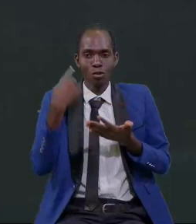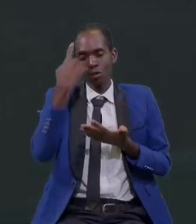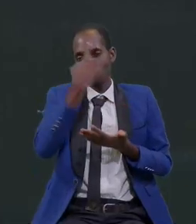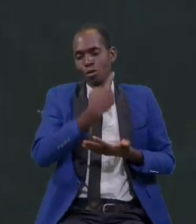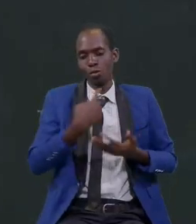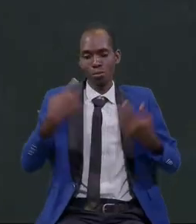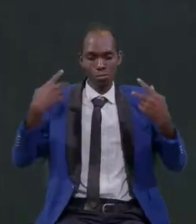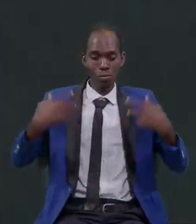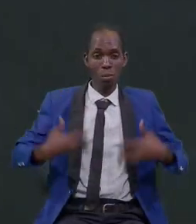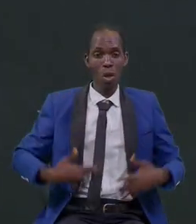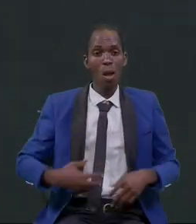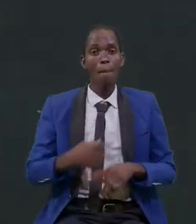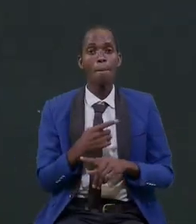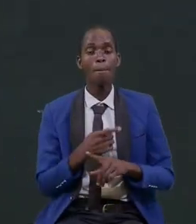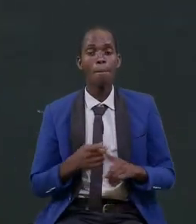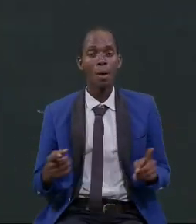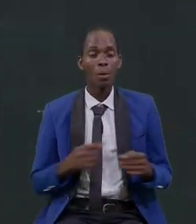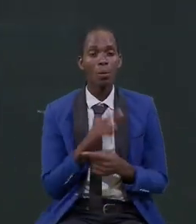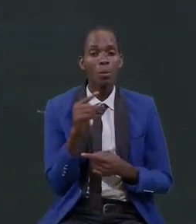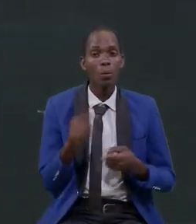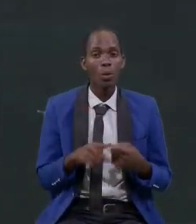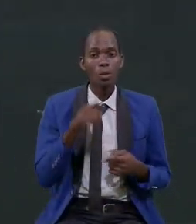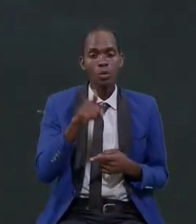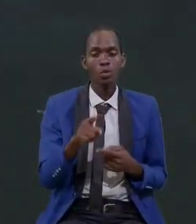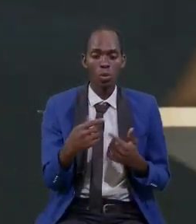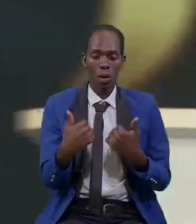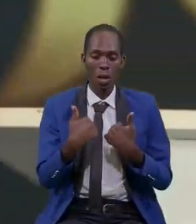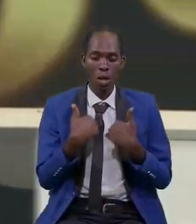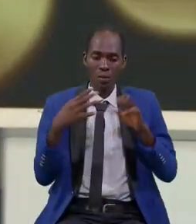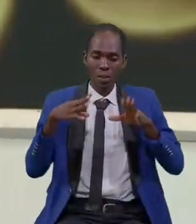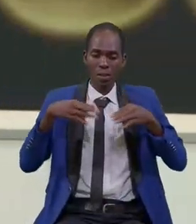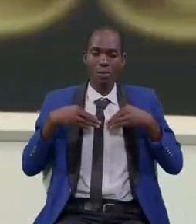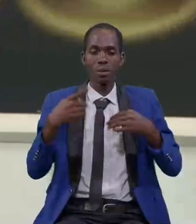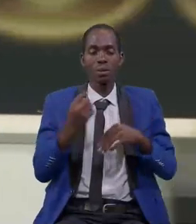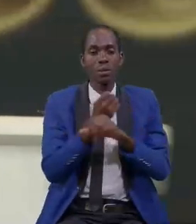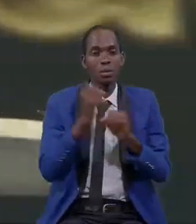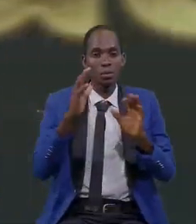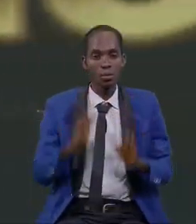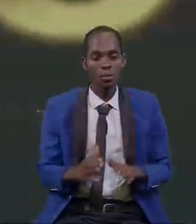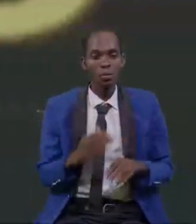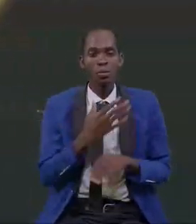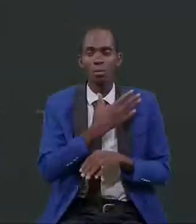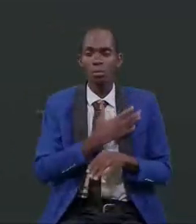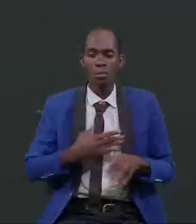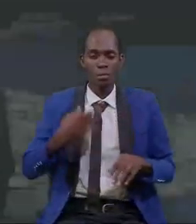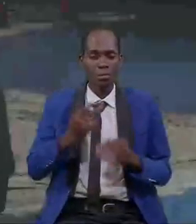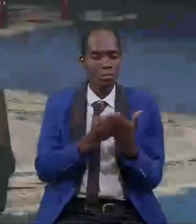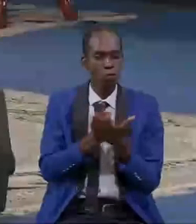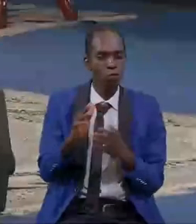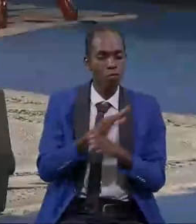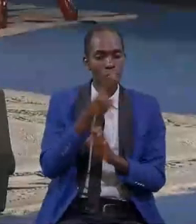d'avoir disparu quand tu as le sauveur. Et la sincérité entre en